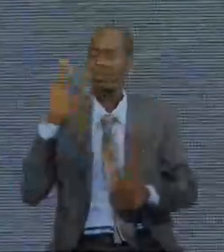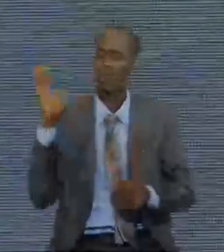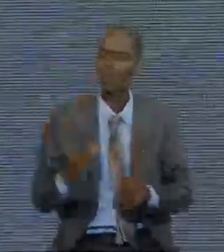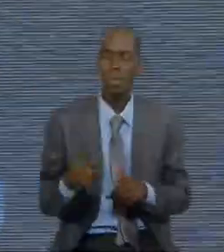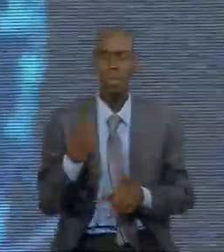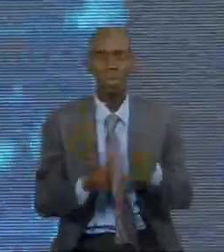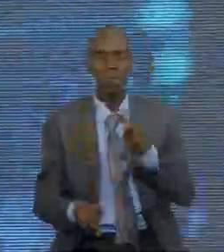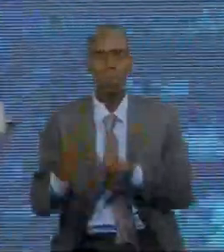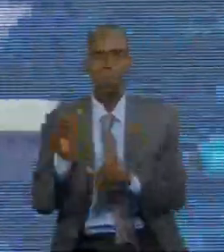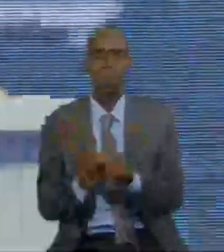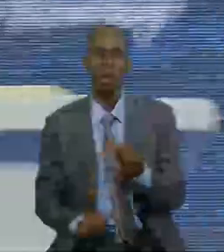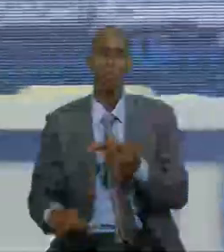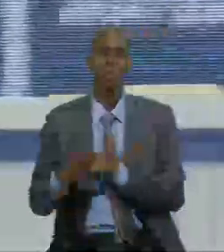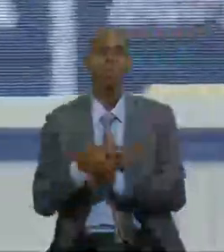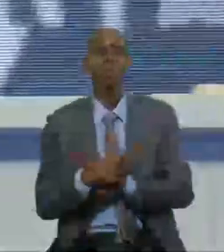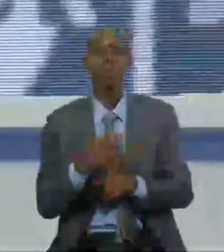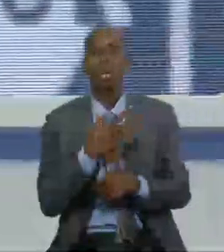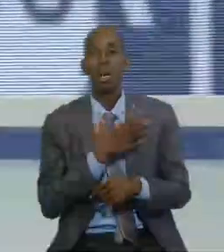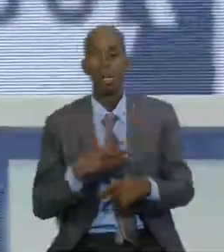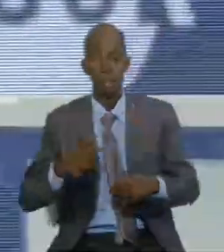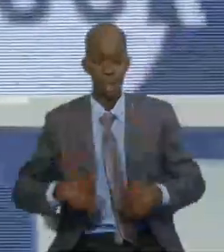chaque jour